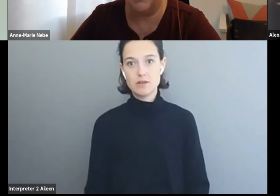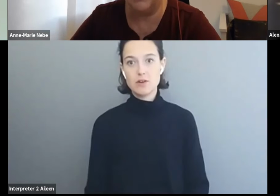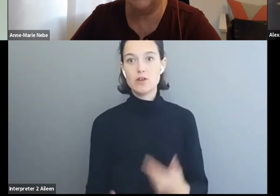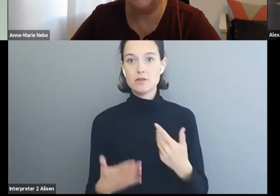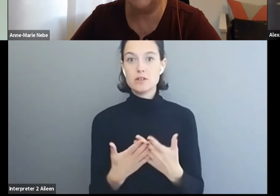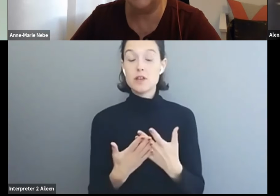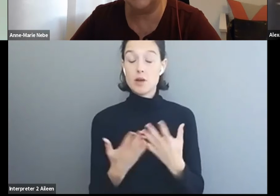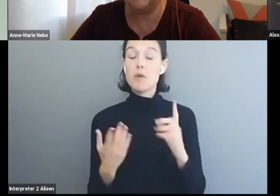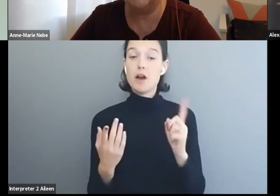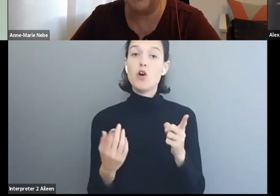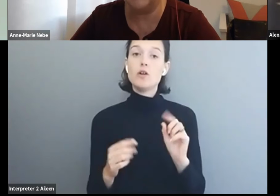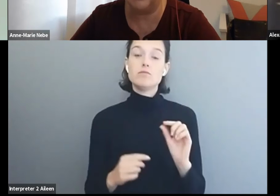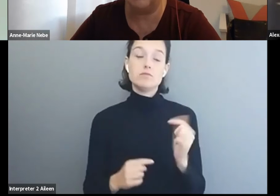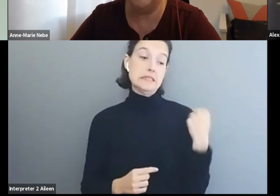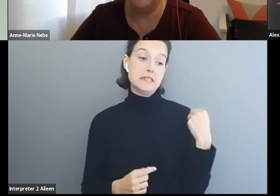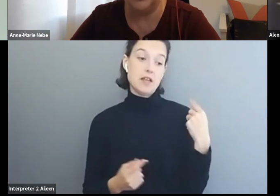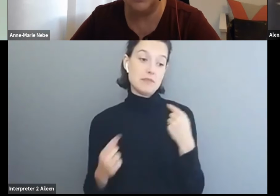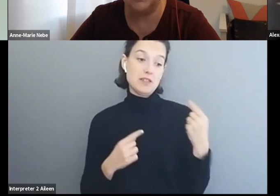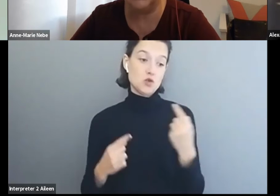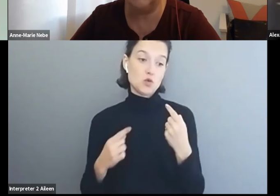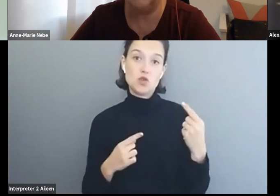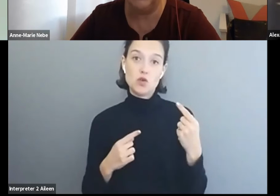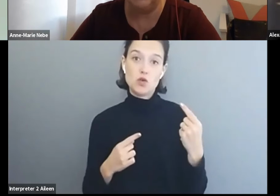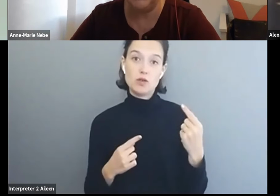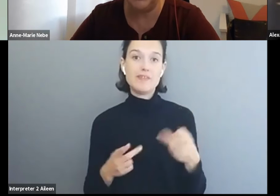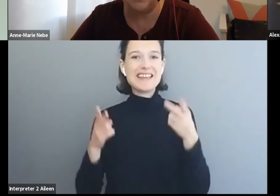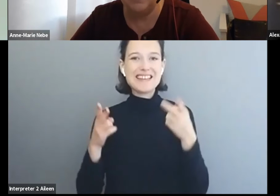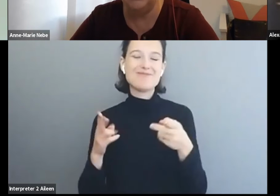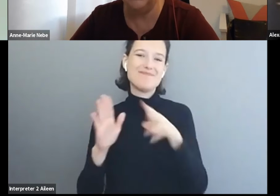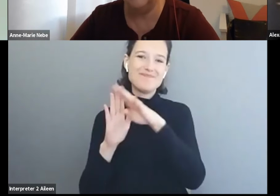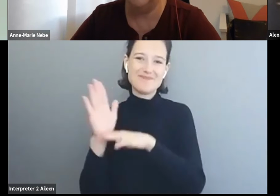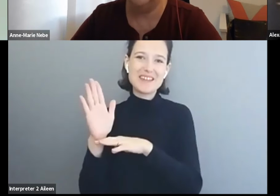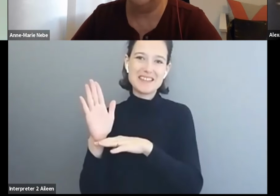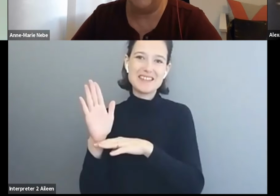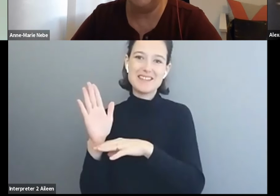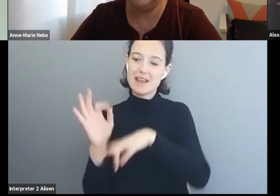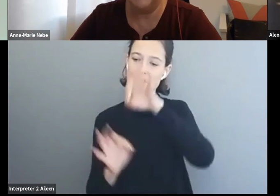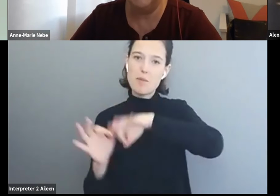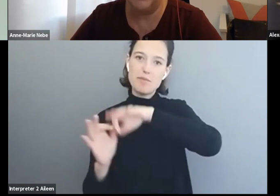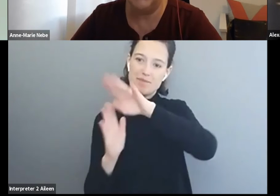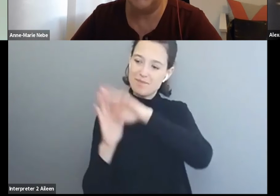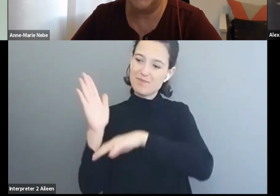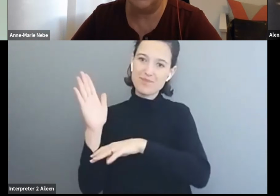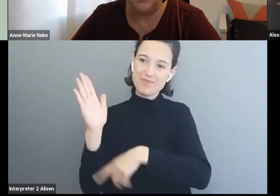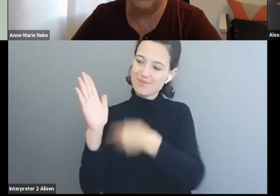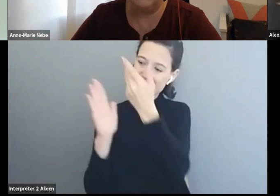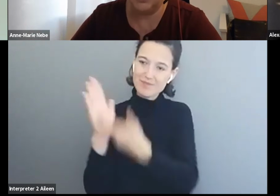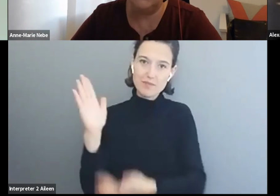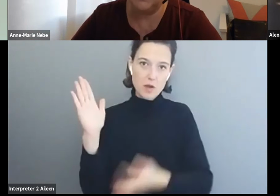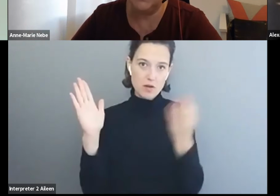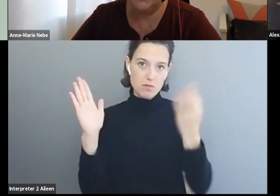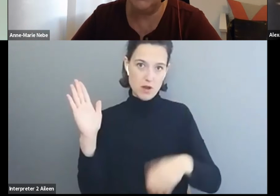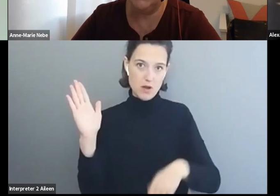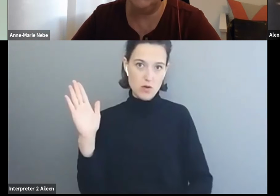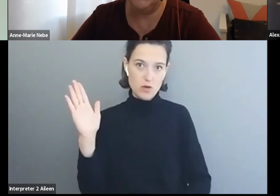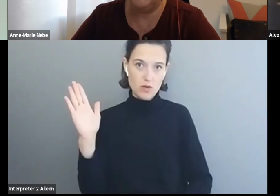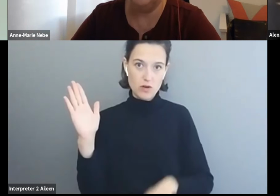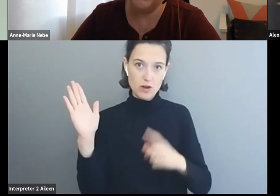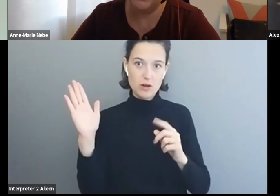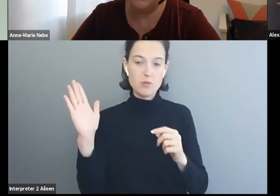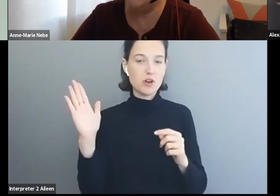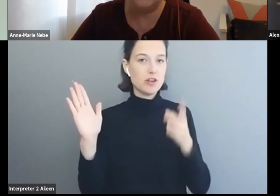Podiumsdiskussion bei, gesetzliche Maßgaben benötigt, damit wir Hebel haben. Noch weitere Hebel als das Argument der Wirtschaftlichkeit,